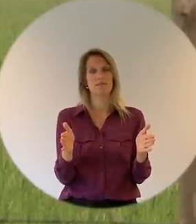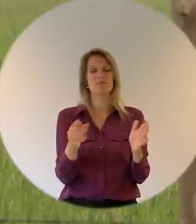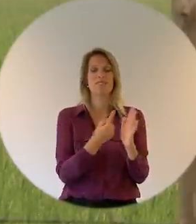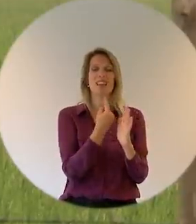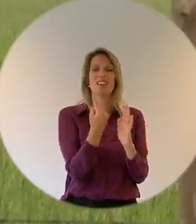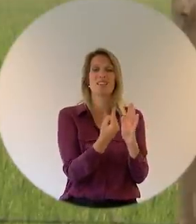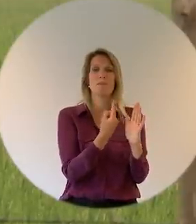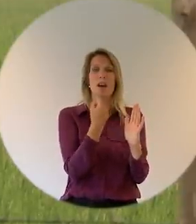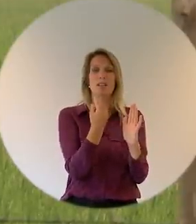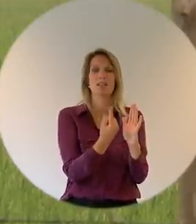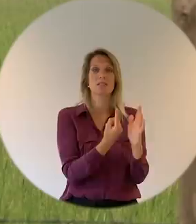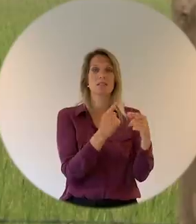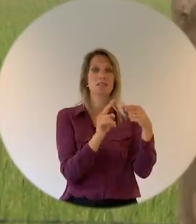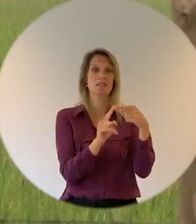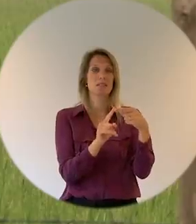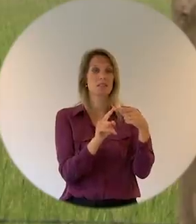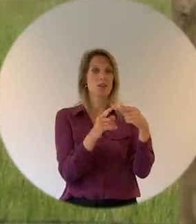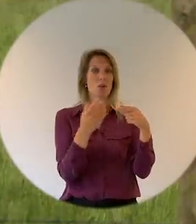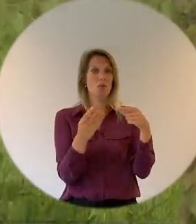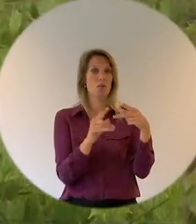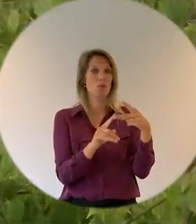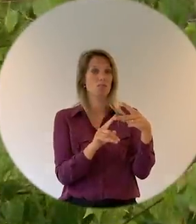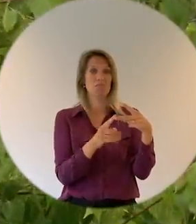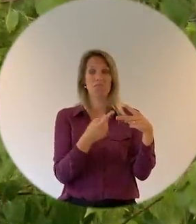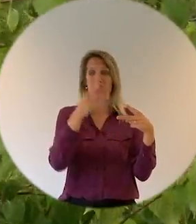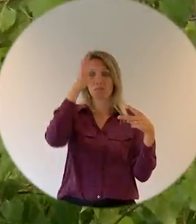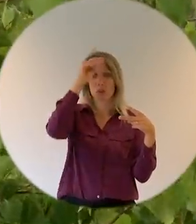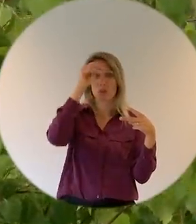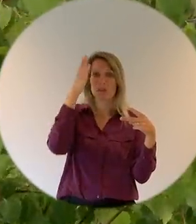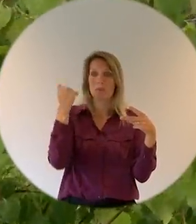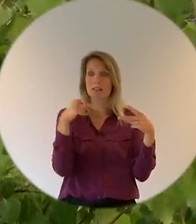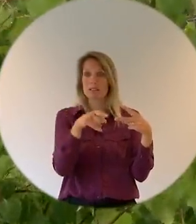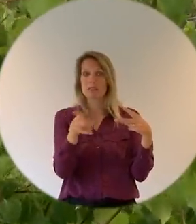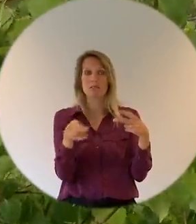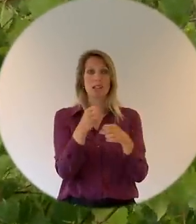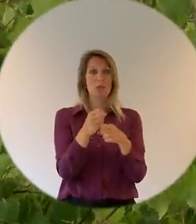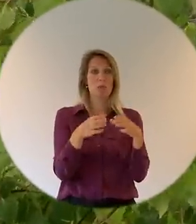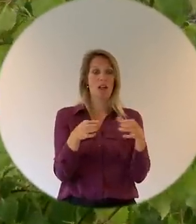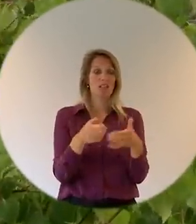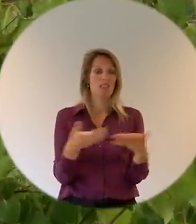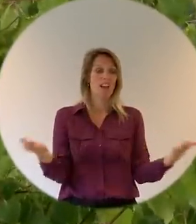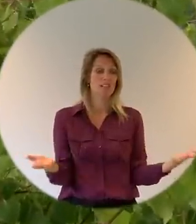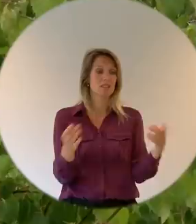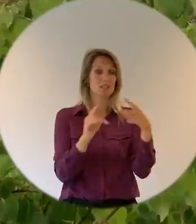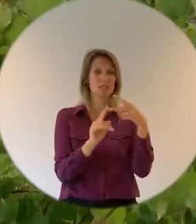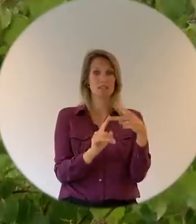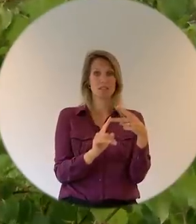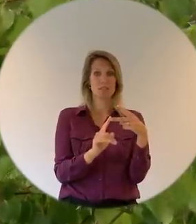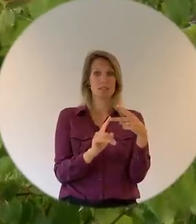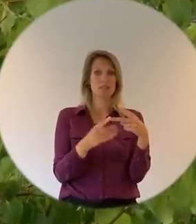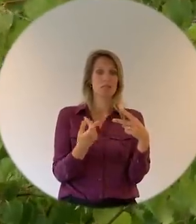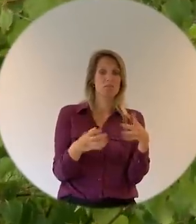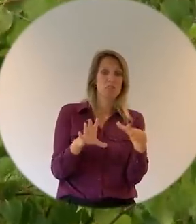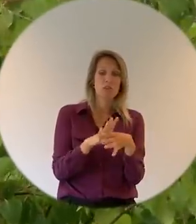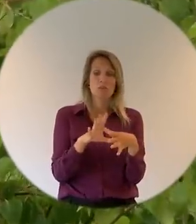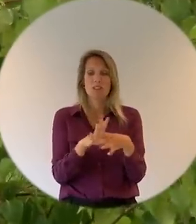Eenzaamheid. Of jongens en meiden die hun baantje kwijt zijn geraakt. Die hun vrienden veel